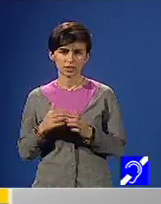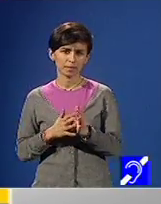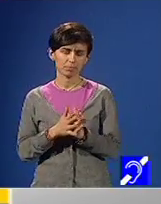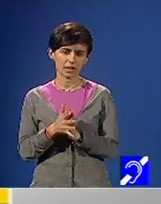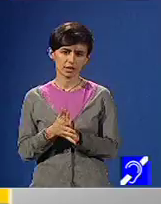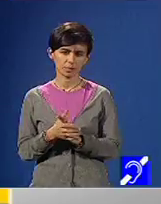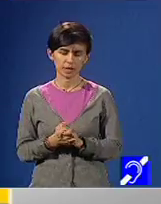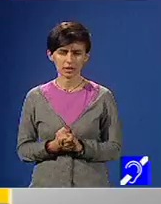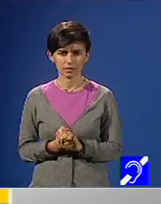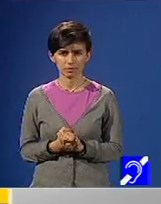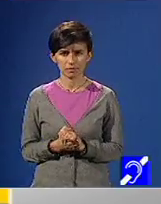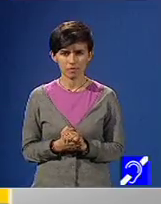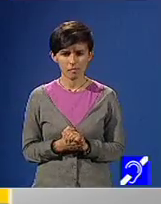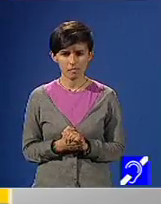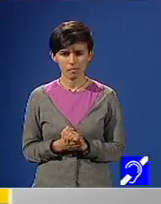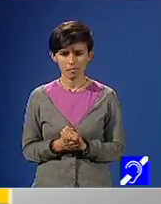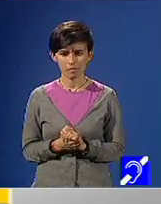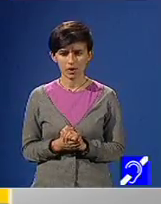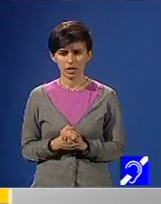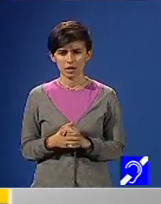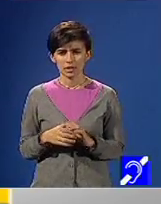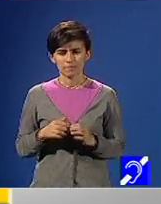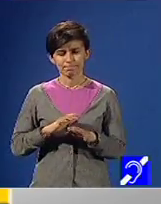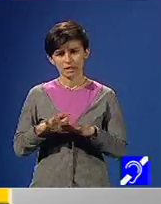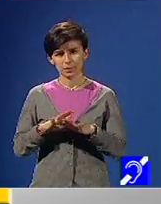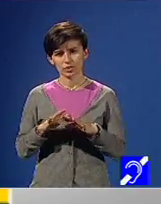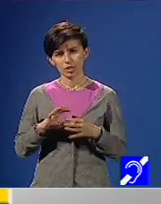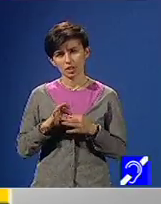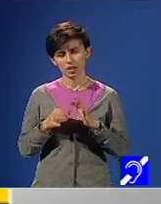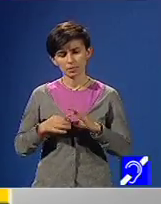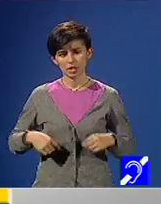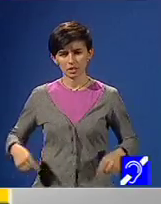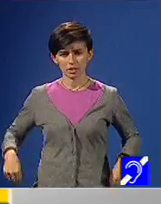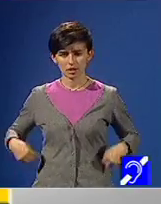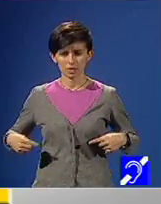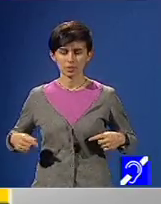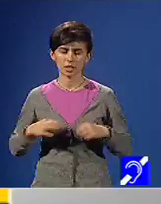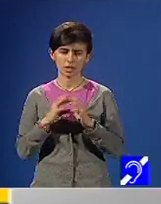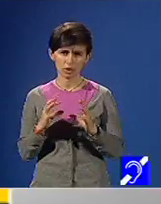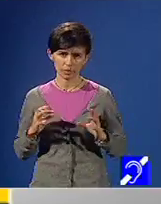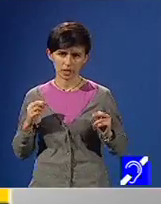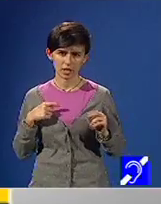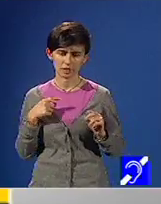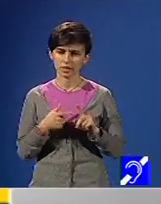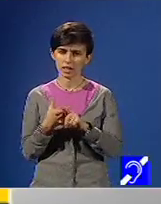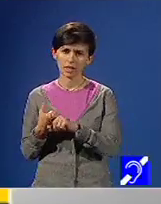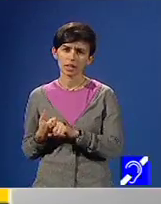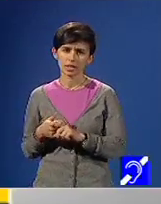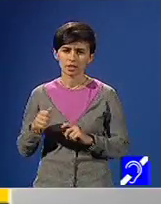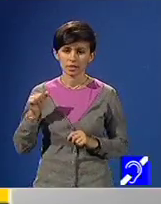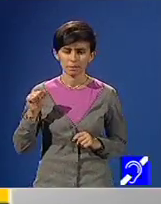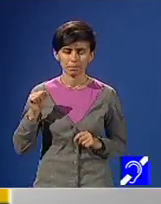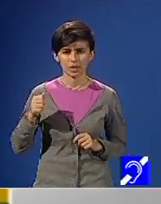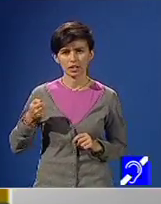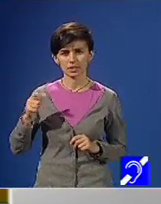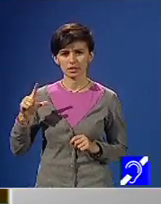dânsa. Cumva înțeleg că mișcarea paralimpică în România e strâns legată de tot ce înseamnă Sally Woodlamont. Da, pentru că este